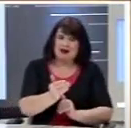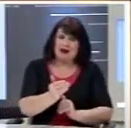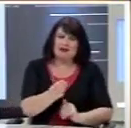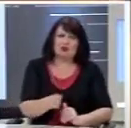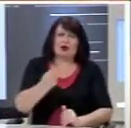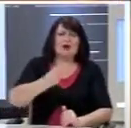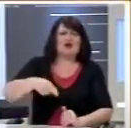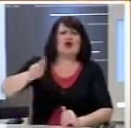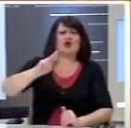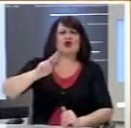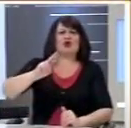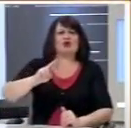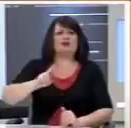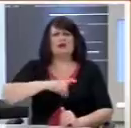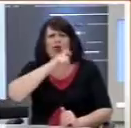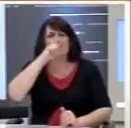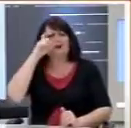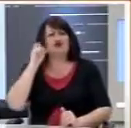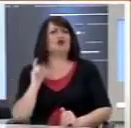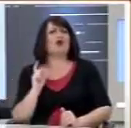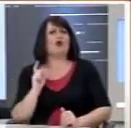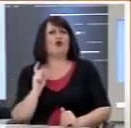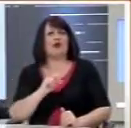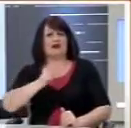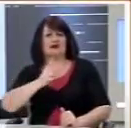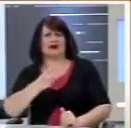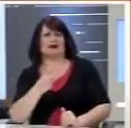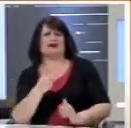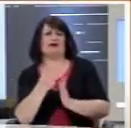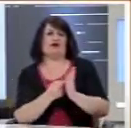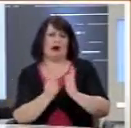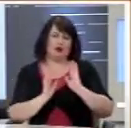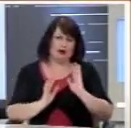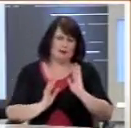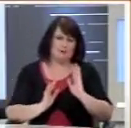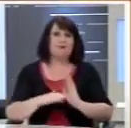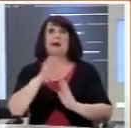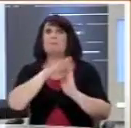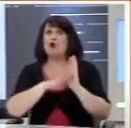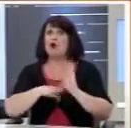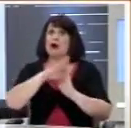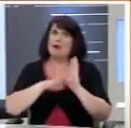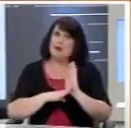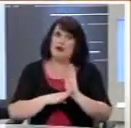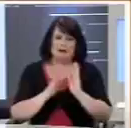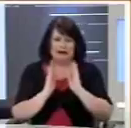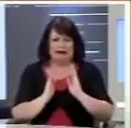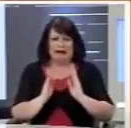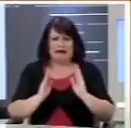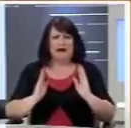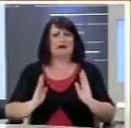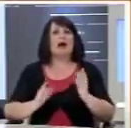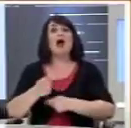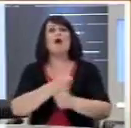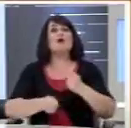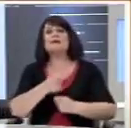επιτόκιο και άρα ήταν πολύ πιο δύσκολο να βγεις και δεύτερη και τρίτη φορά. Ένα πρόγραμμα συγκροτημένο που οι αγορές